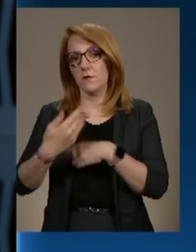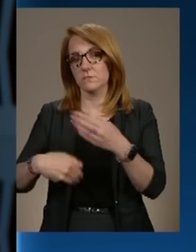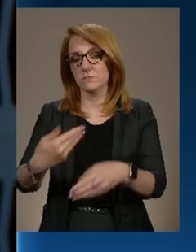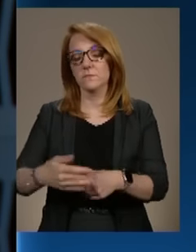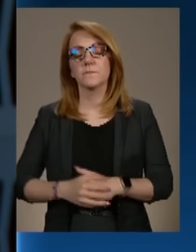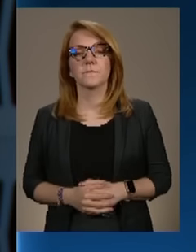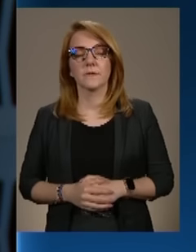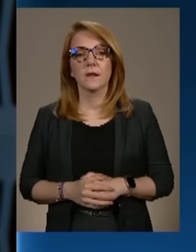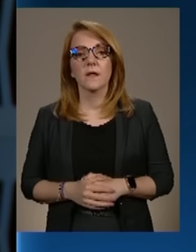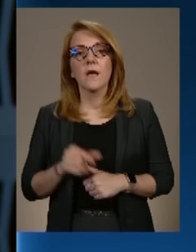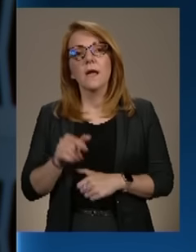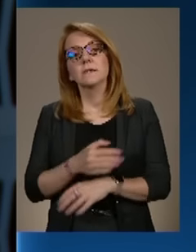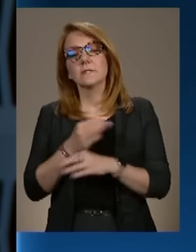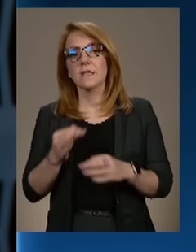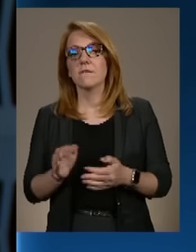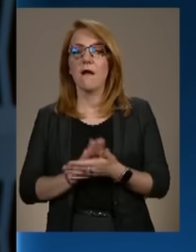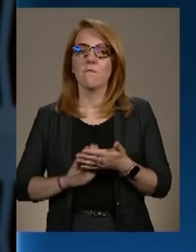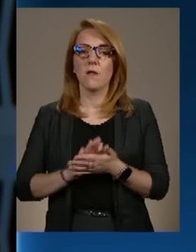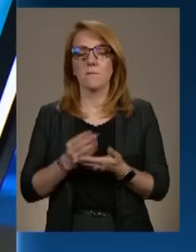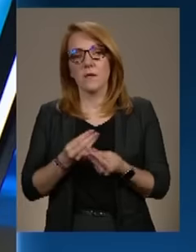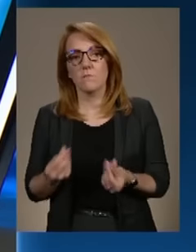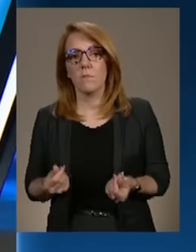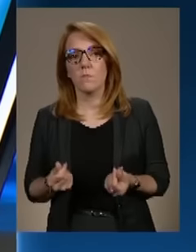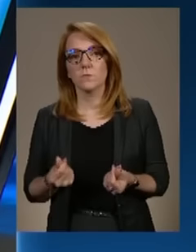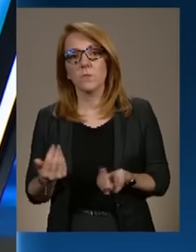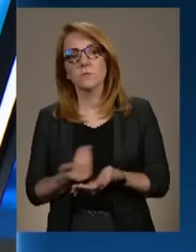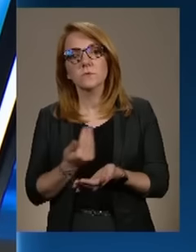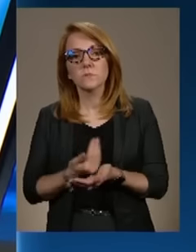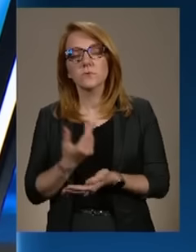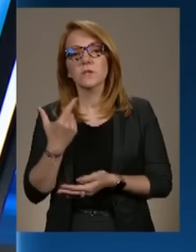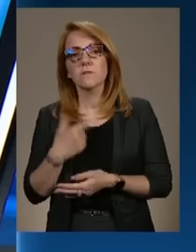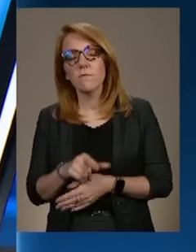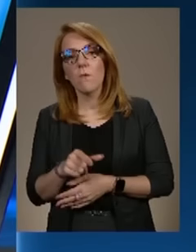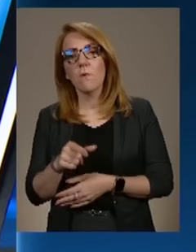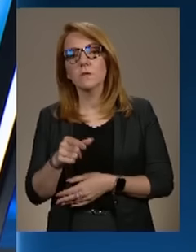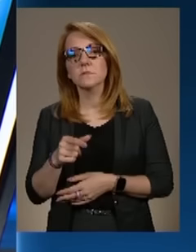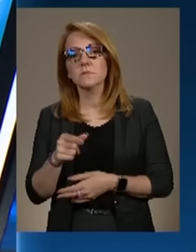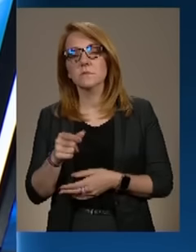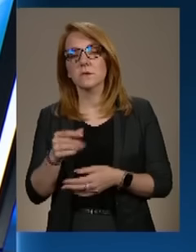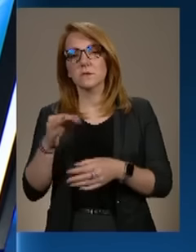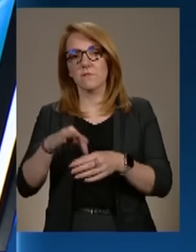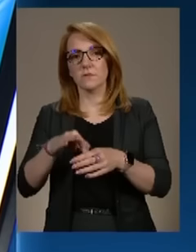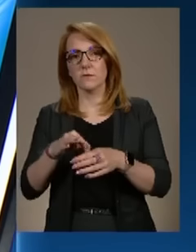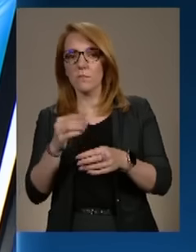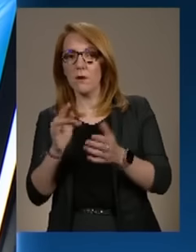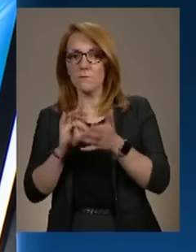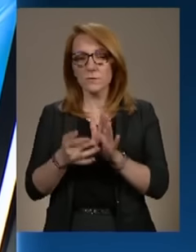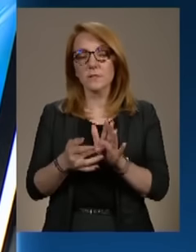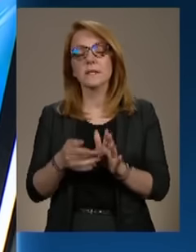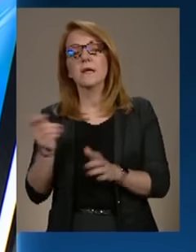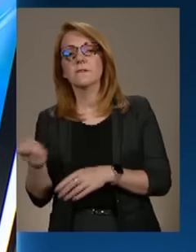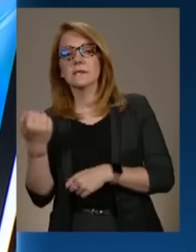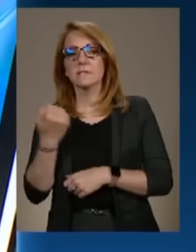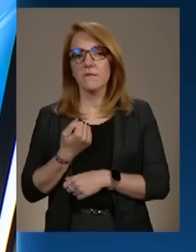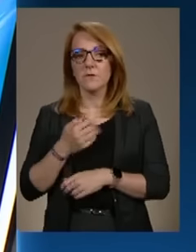ez ugye nyilván valamilyen módon szükség volt vagy szavazatokra lefordítani e sitézi dávidnak többékevésbé sikerült is